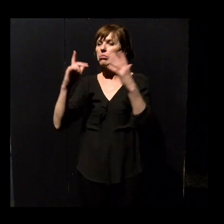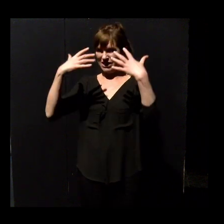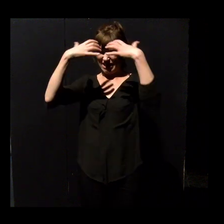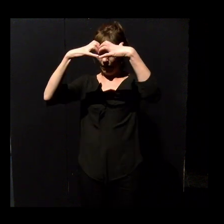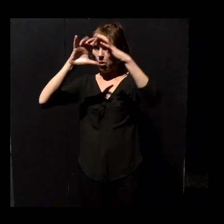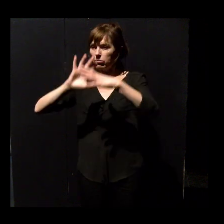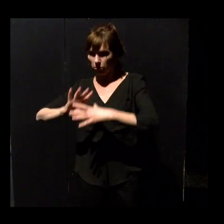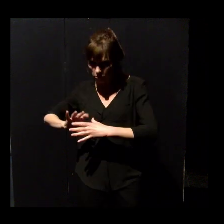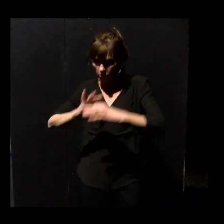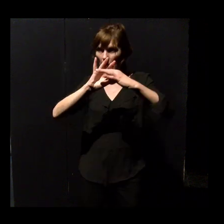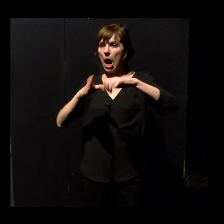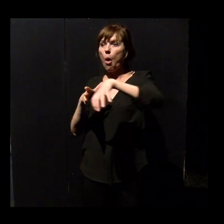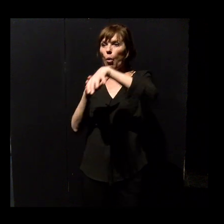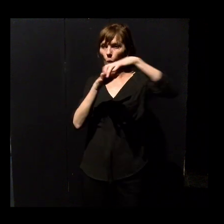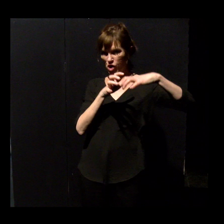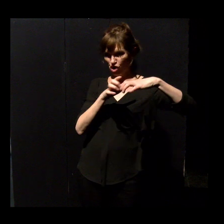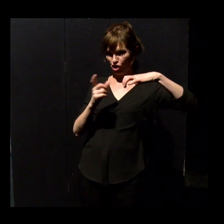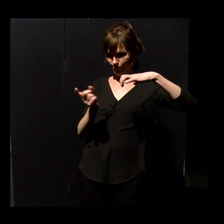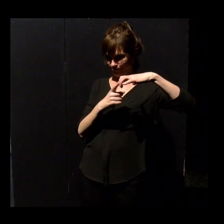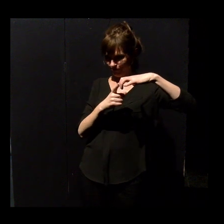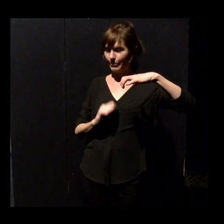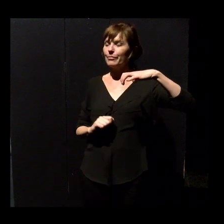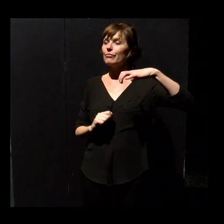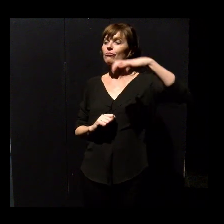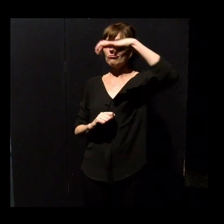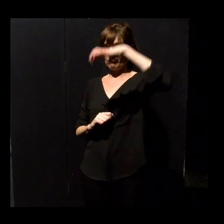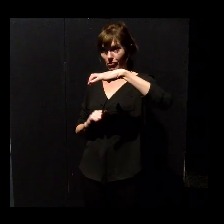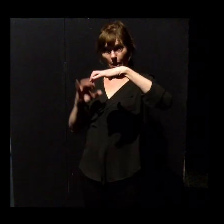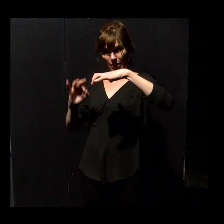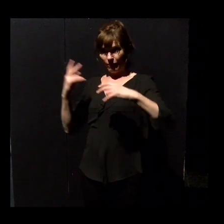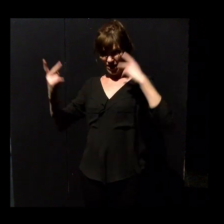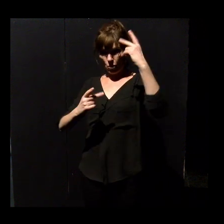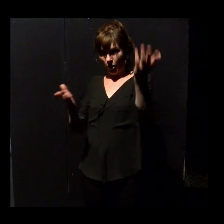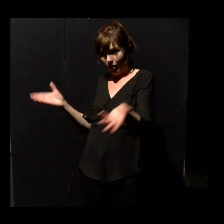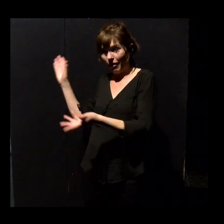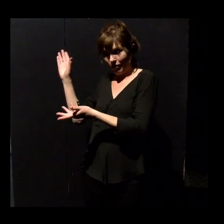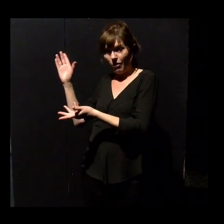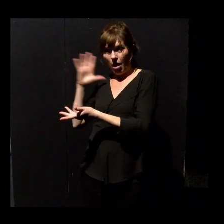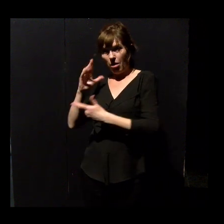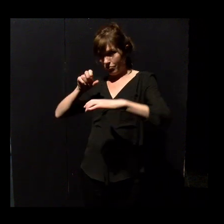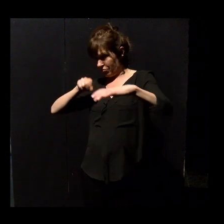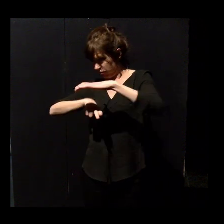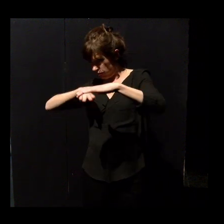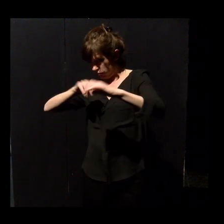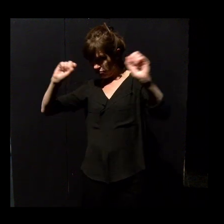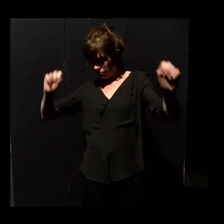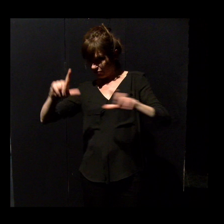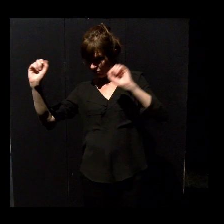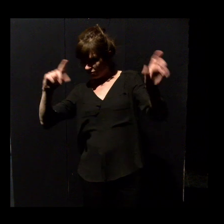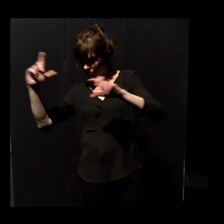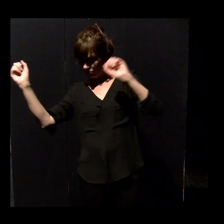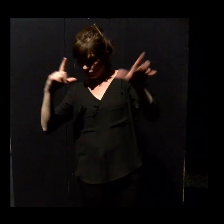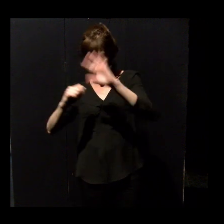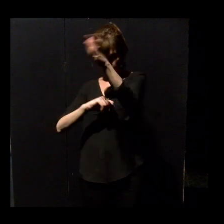gauche. Et au sein de cet hémisphère gauche, comme vous le voyez sur des données réalisées en imagerie fonctionnelle, il met en jeu plein de